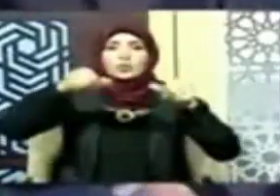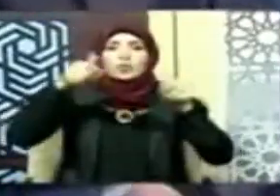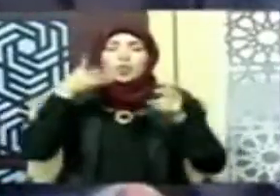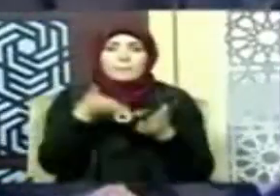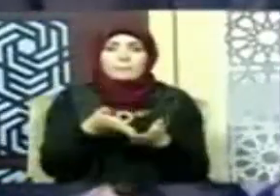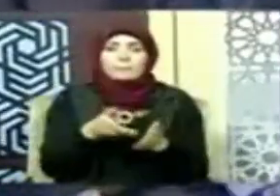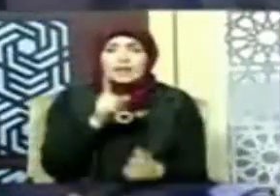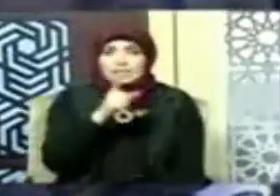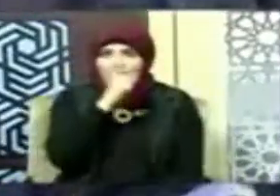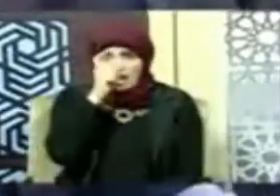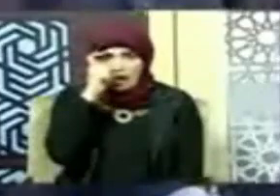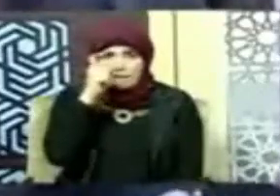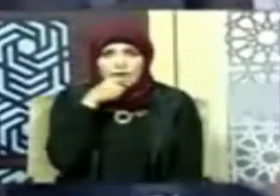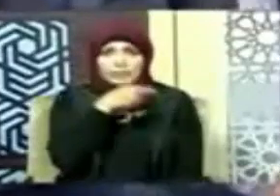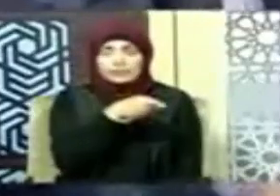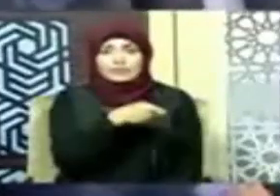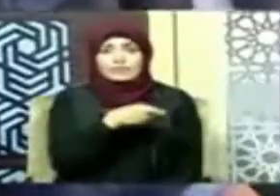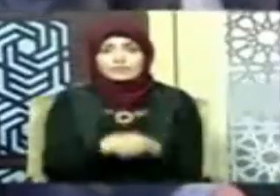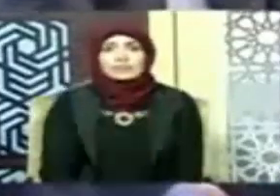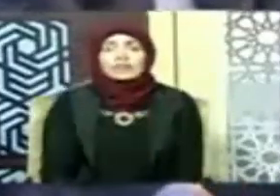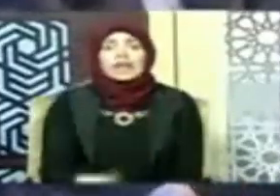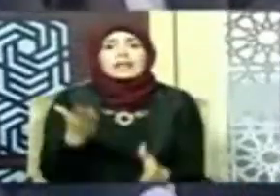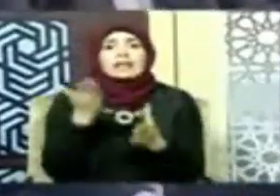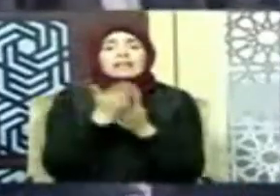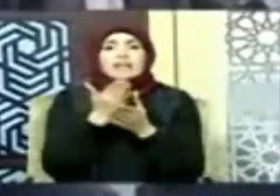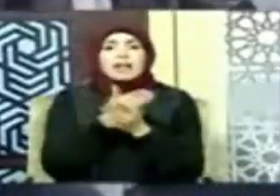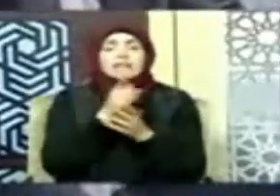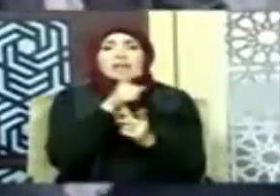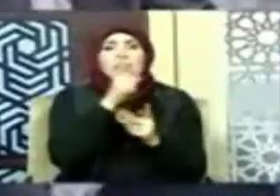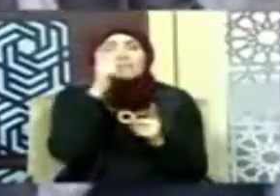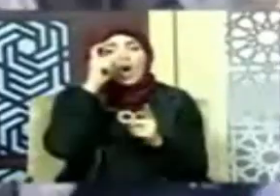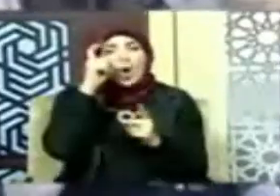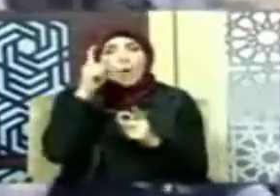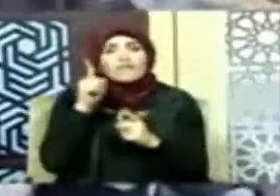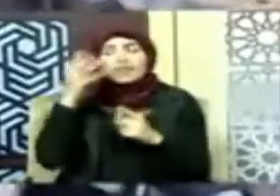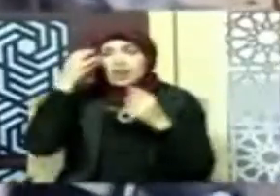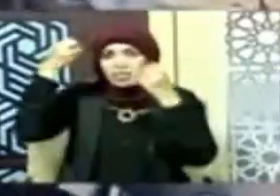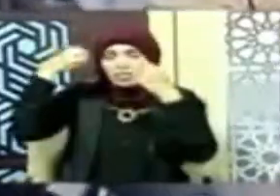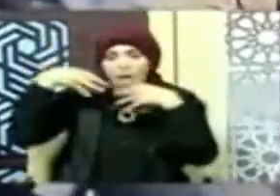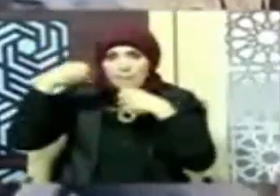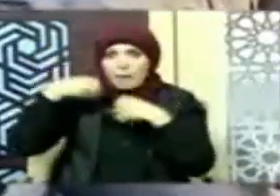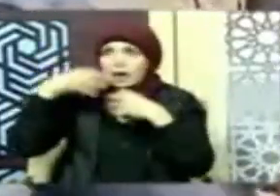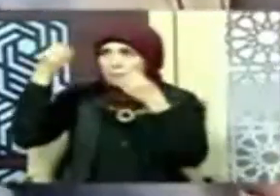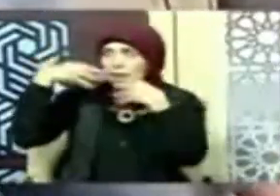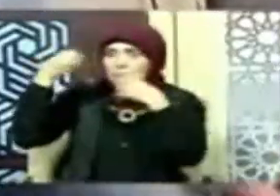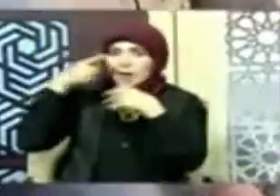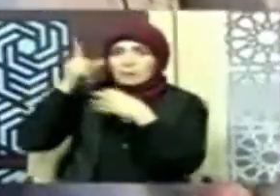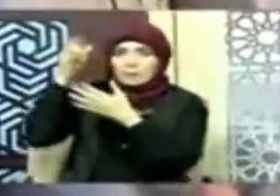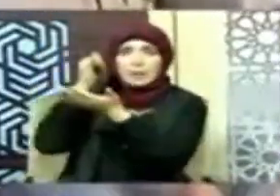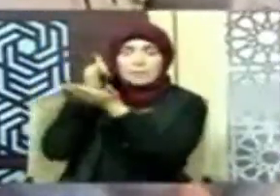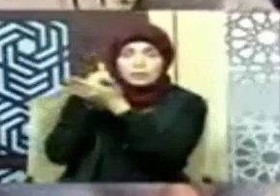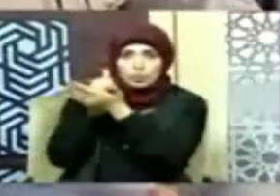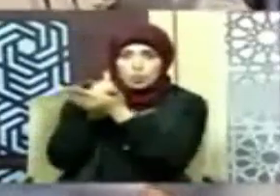أكفرت بالذي خلقك؟ لأن كفر النعمة كفران بالمنعم